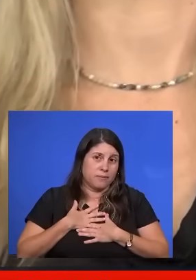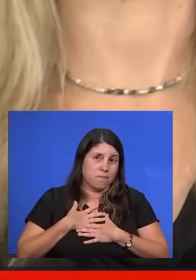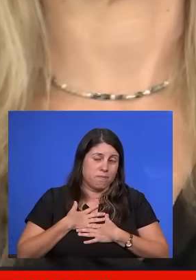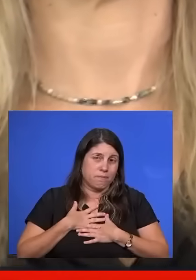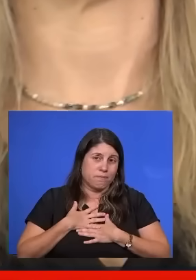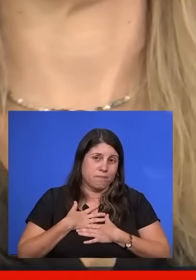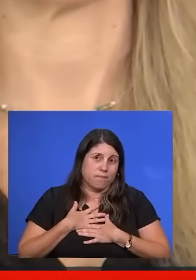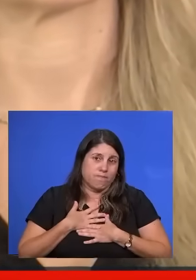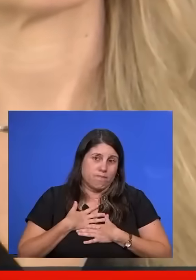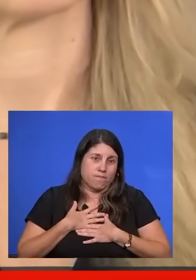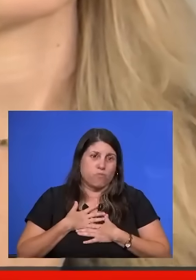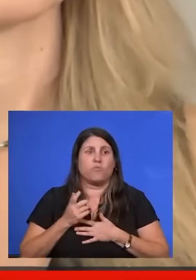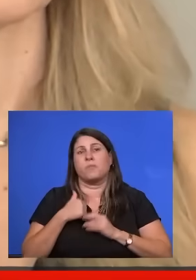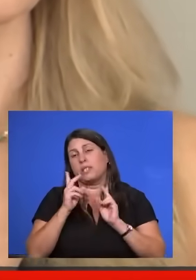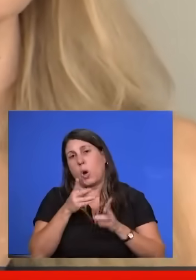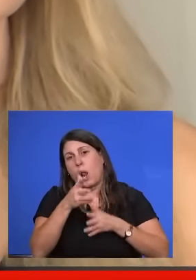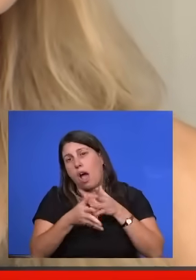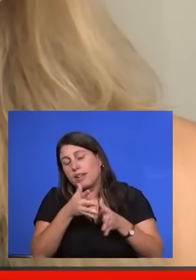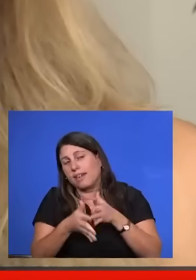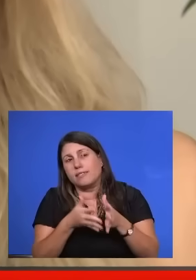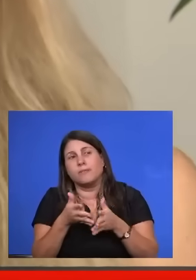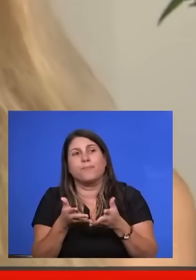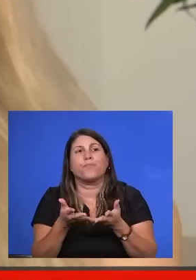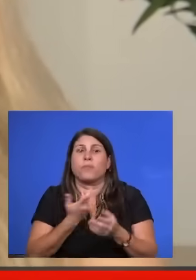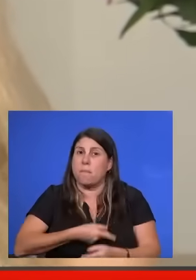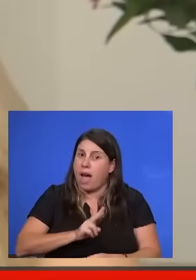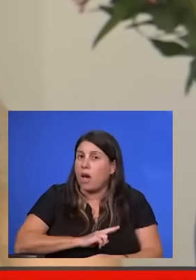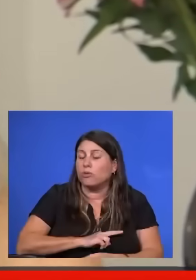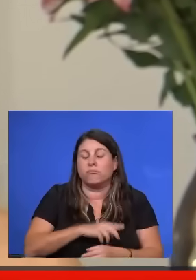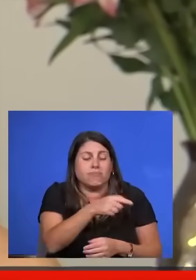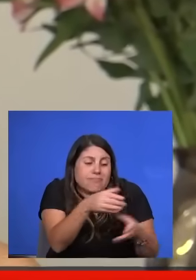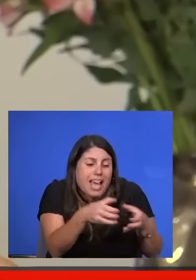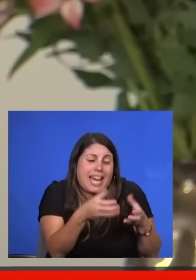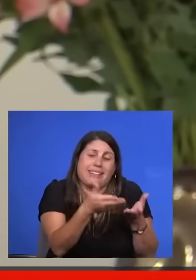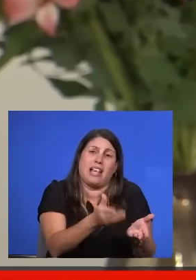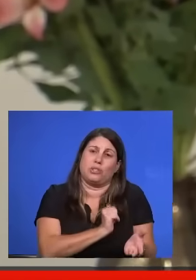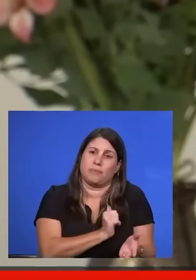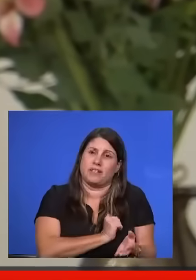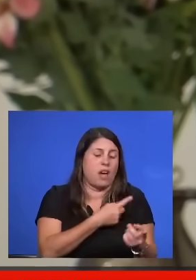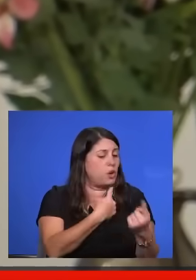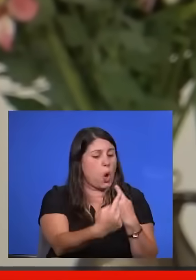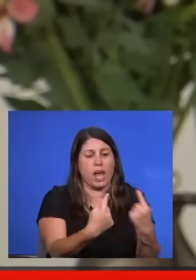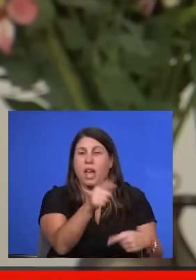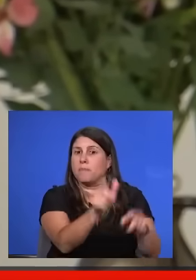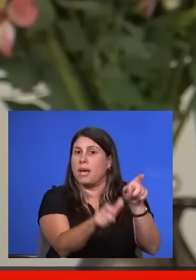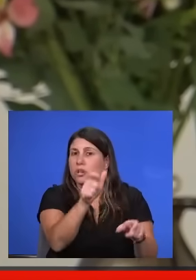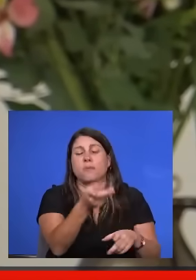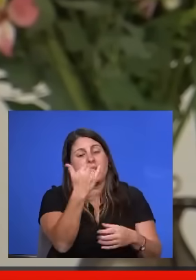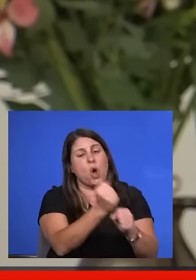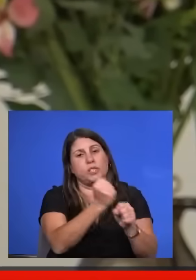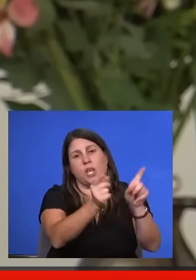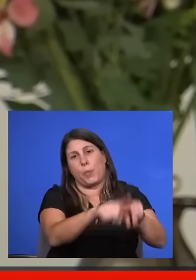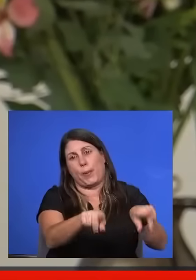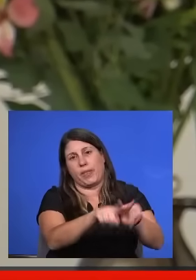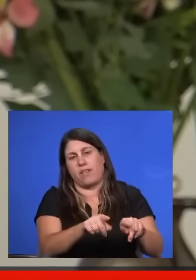ואני יכול להגיד את זה באחריות שזאת היחידה הזאת. כל אחד ואחד מהאנשים האלה היה עושה אותו דבר. כל אחד